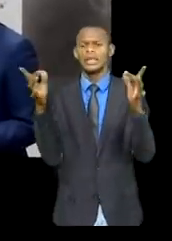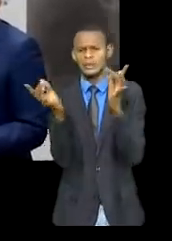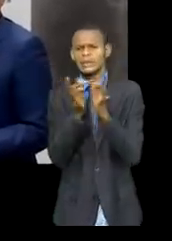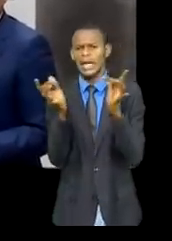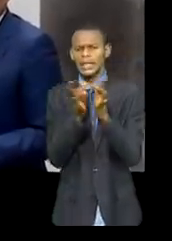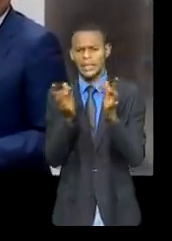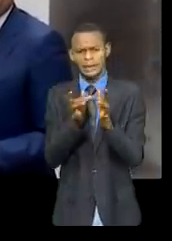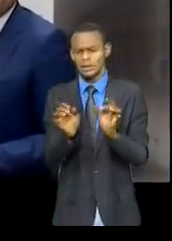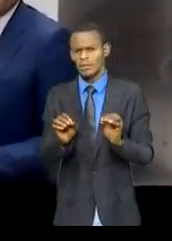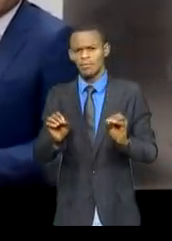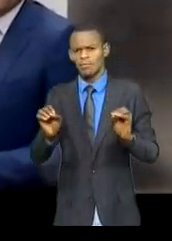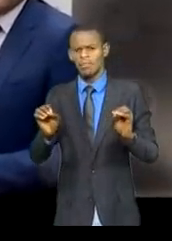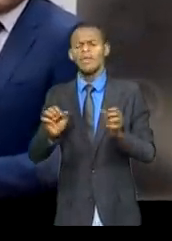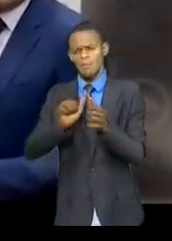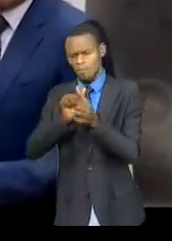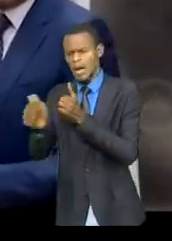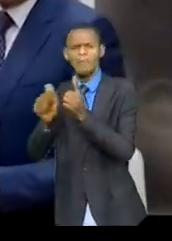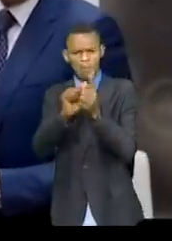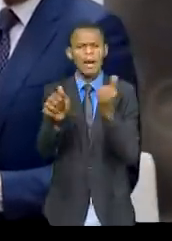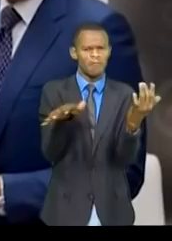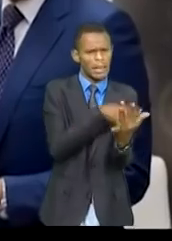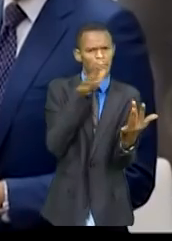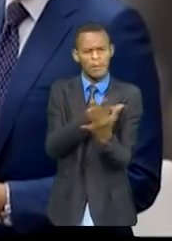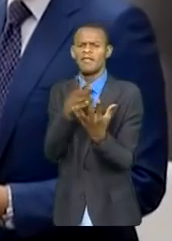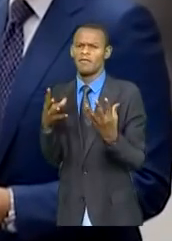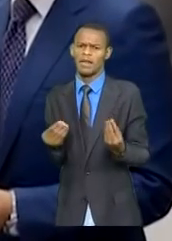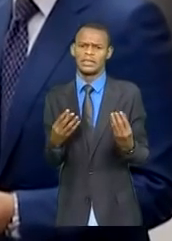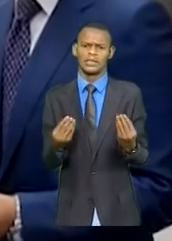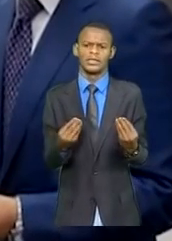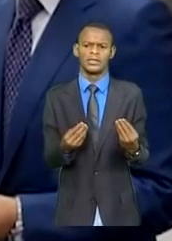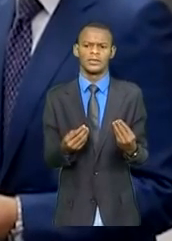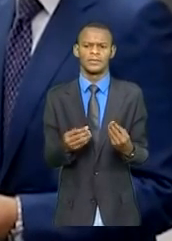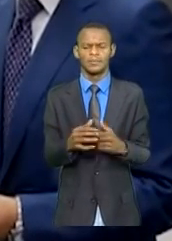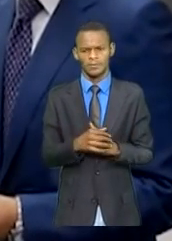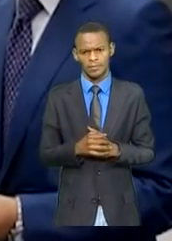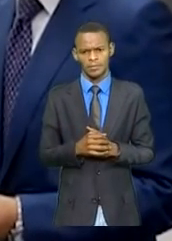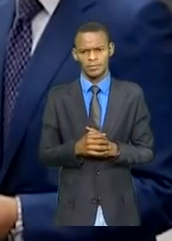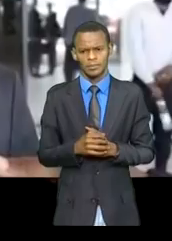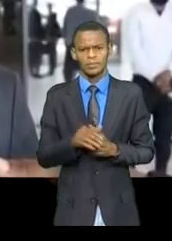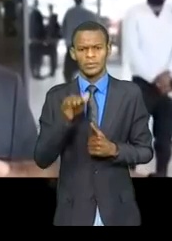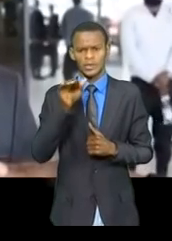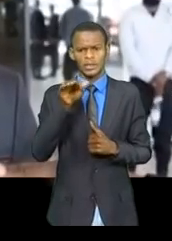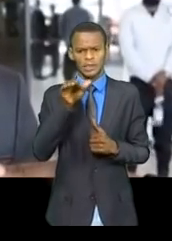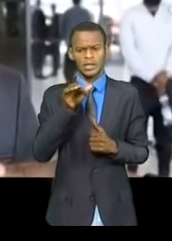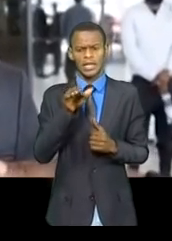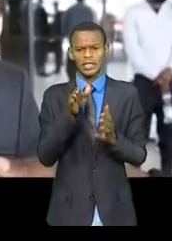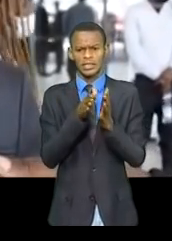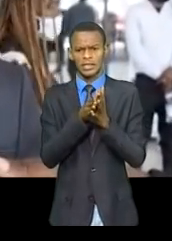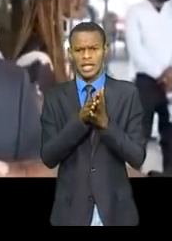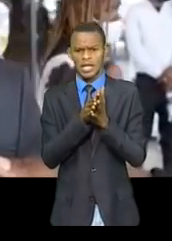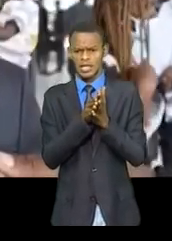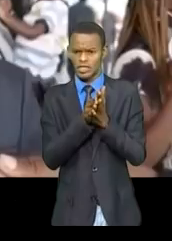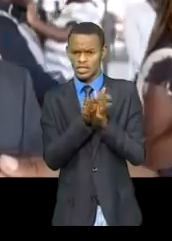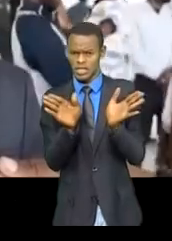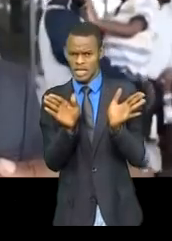fibre optique, comme le dit si bien le directeur général de la SCPT. Il faut que nous puissions interconnecter tous les territoires de notre